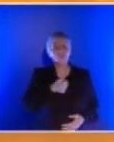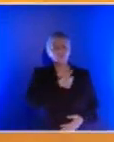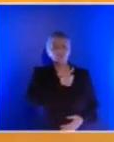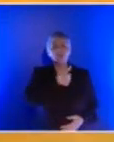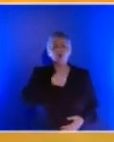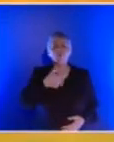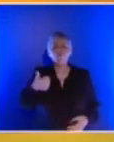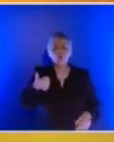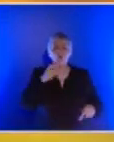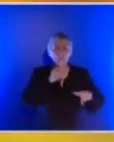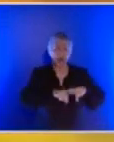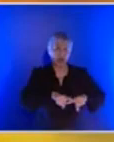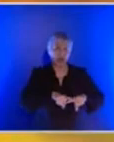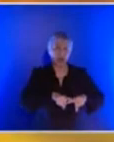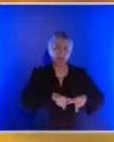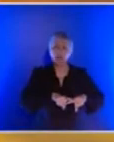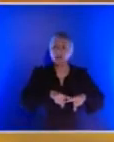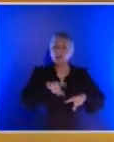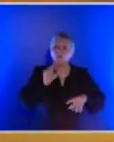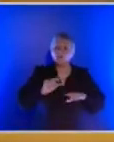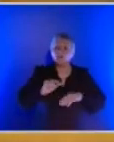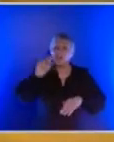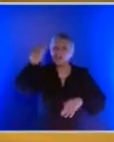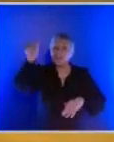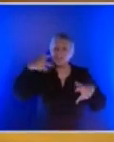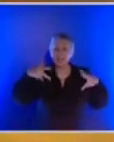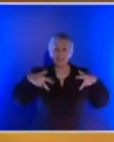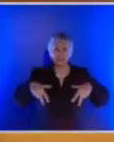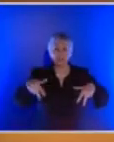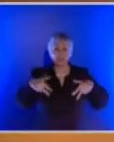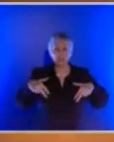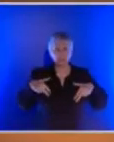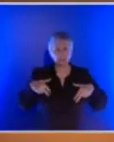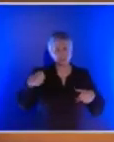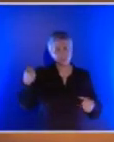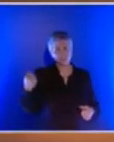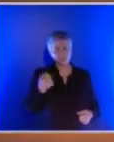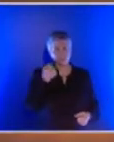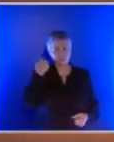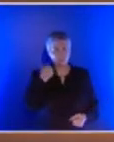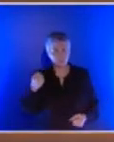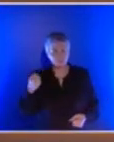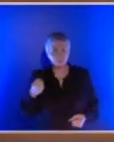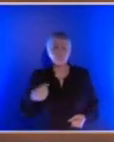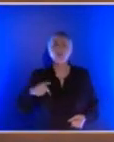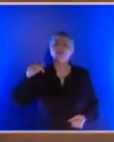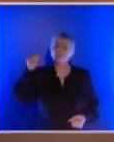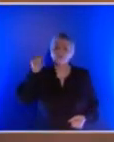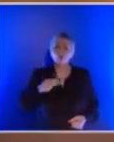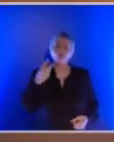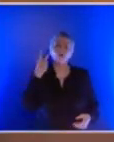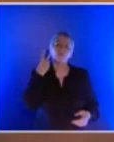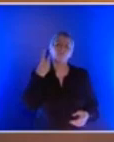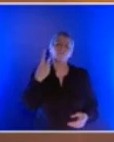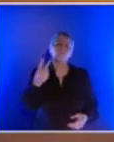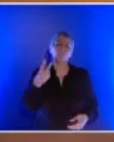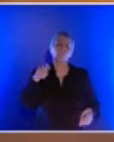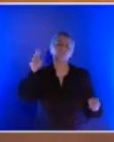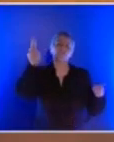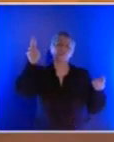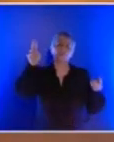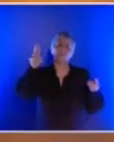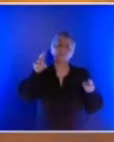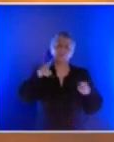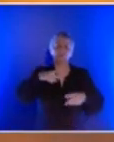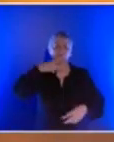υπάρχουν συντηρητικές κυβερνήσεις. Συνεπώς, αυτές είναι οι τρεις μεγάλες προκλήσεις και το πρόγραμμα του